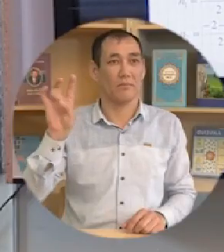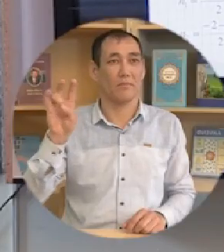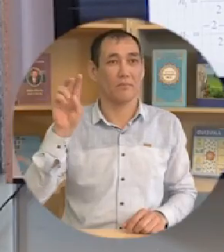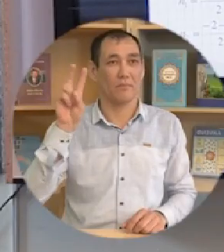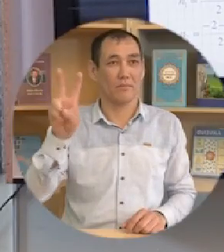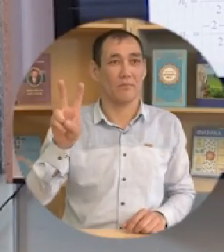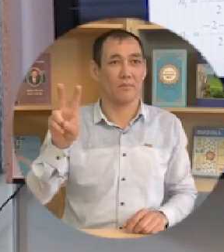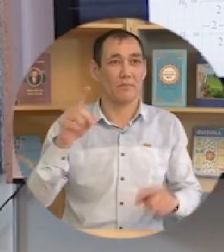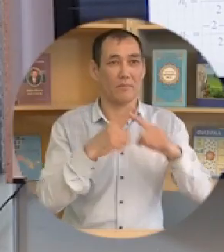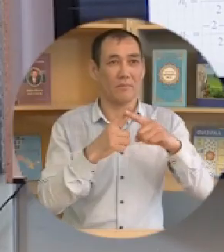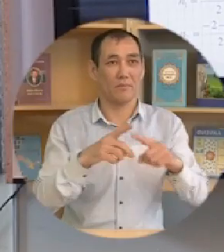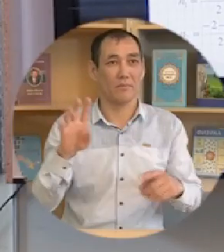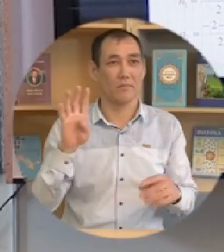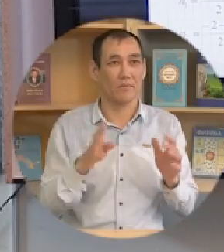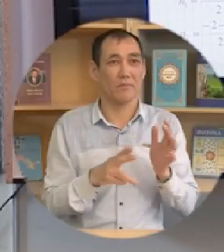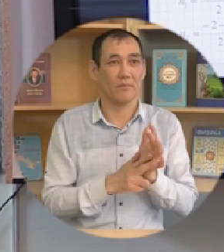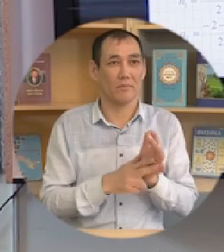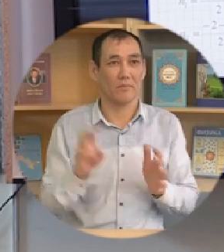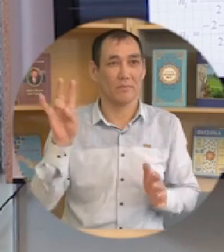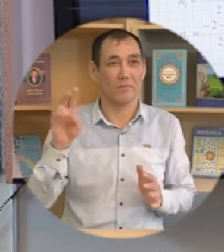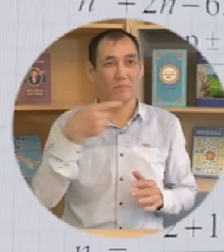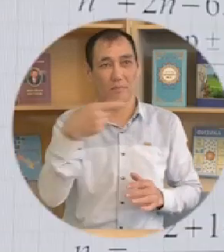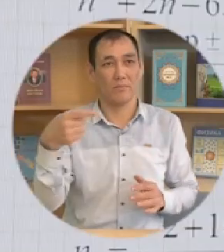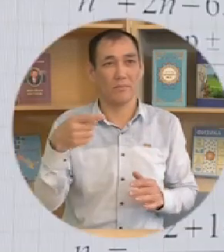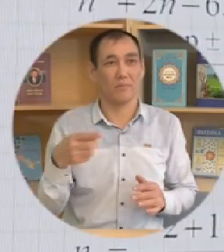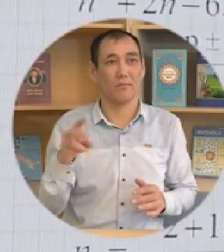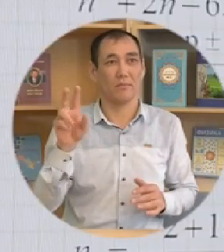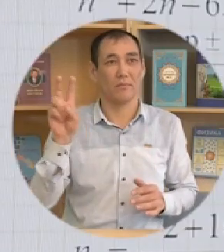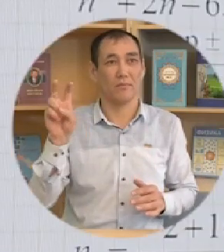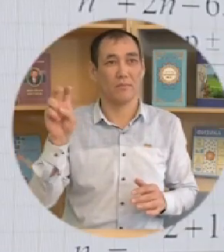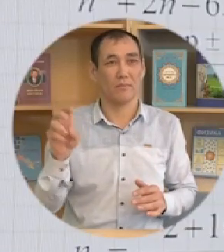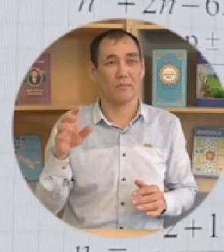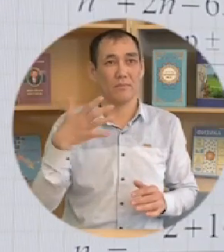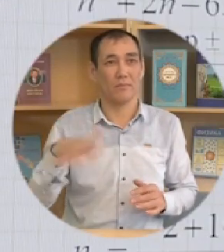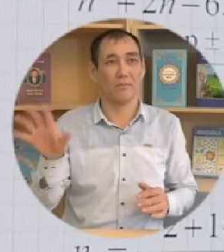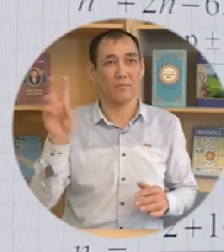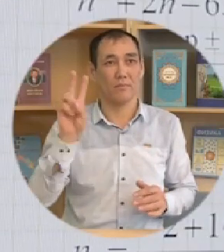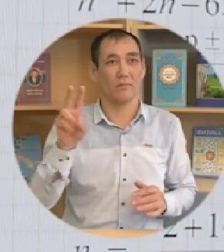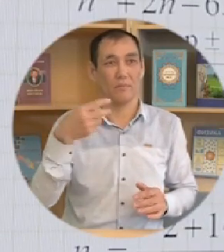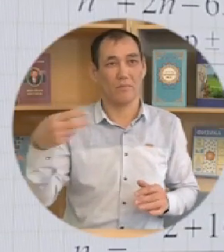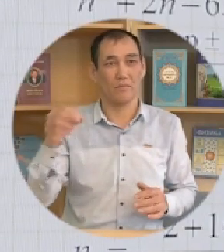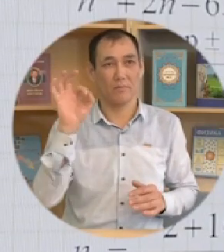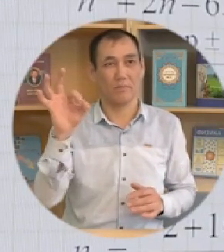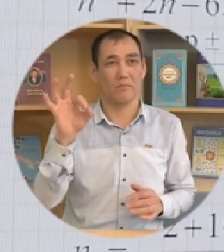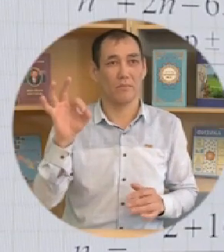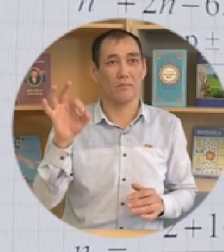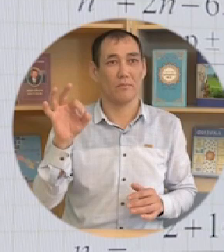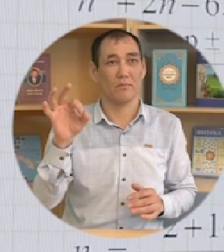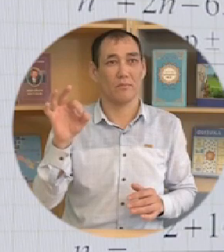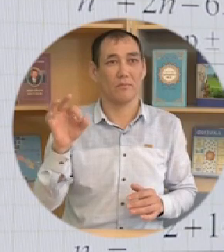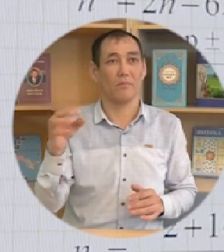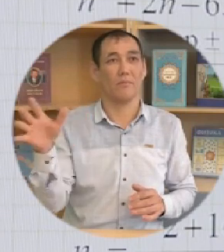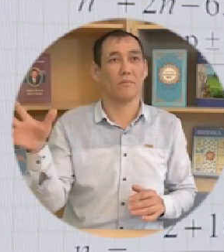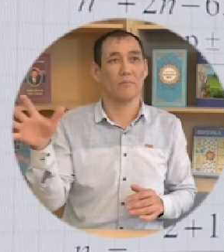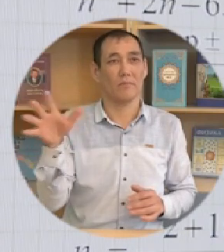4n квадрат қосылған 8n алынған 252 тең 0.